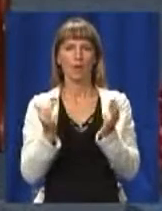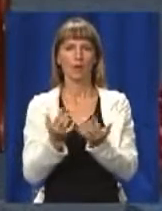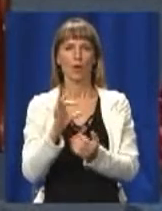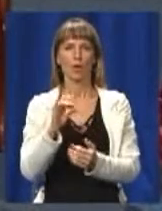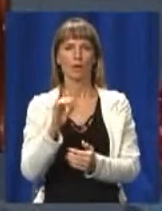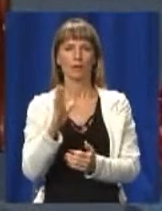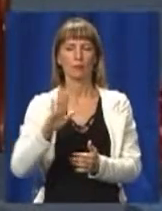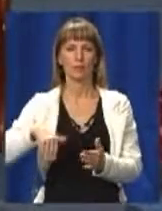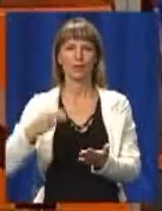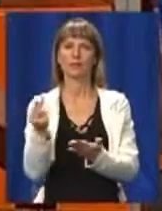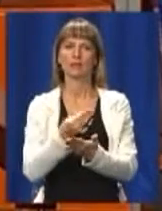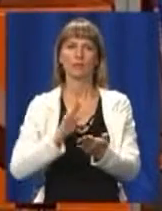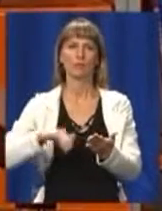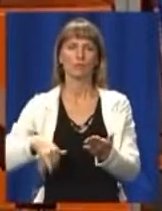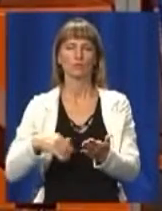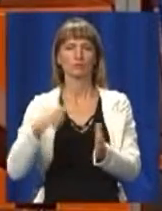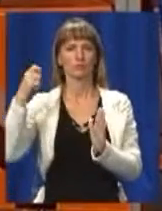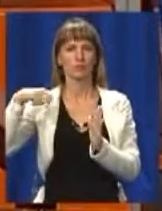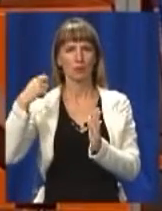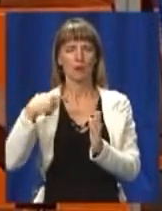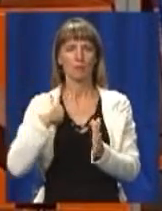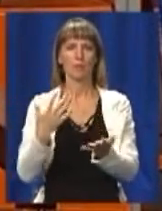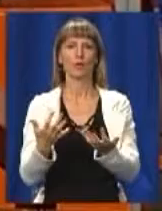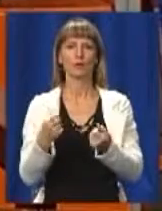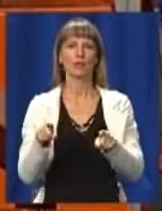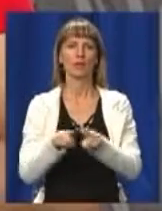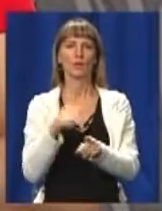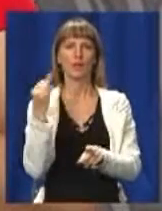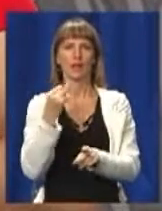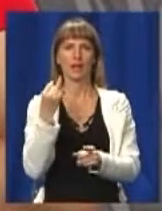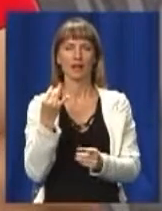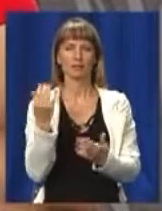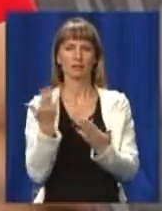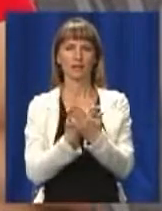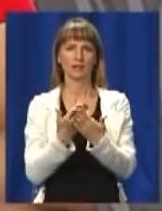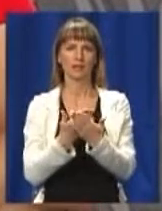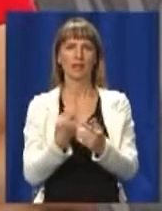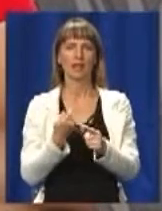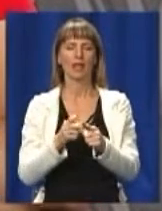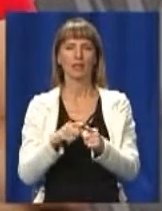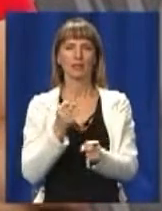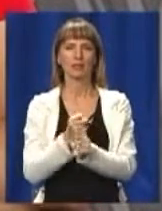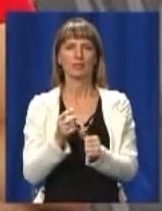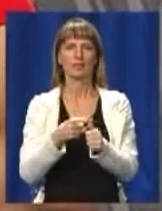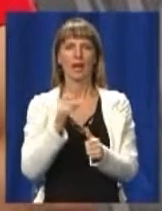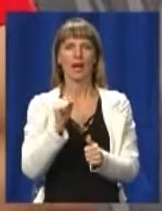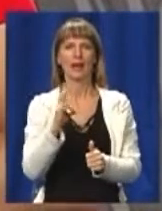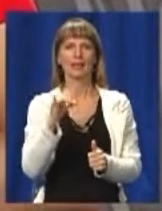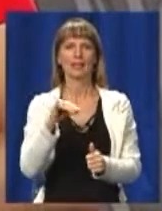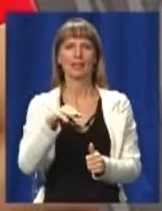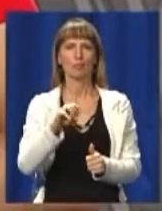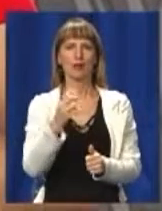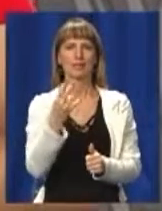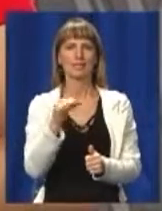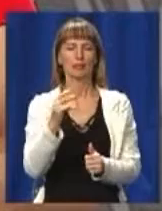все малюється, і потім якимось дивним чином знімається, і ми отримуємо таку цікаву картинку. Ці твори називають анімаційними або